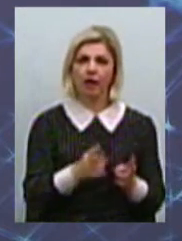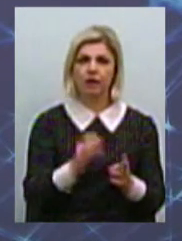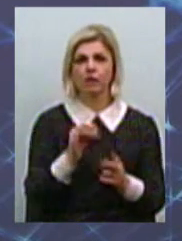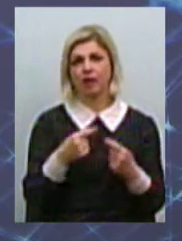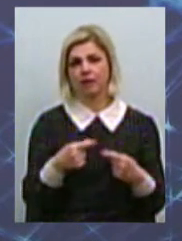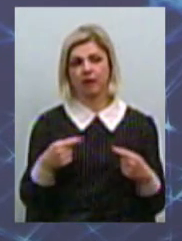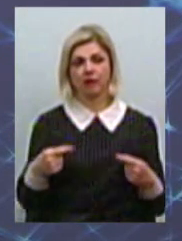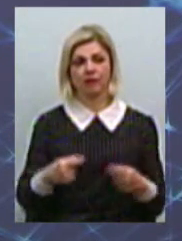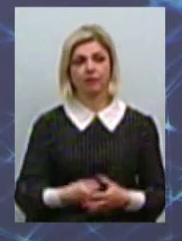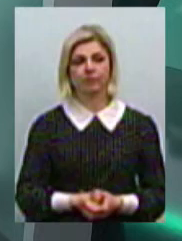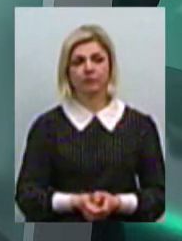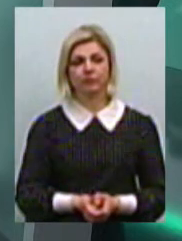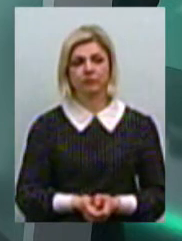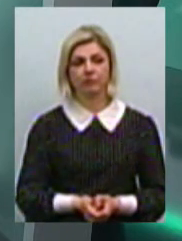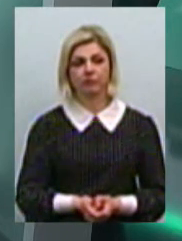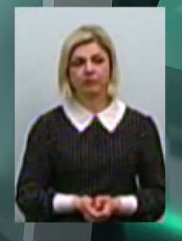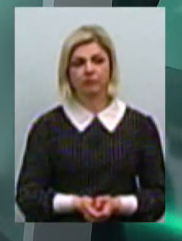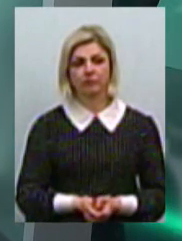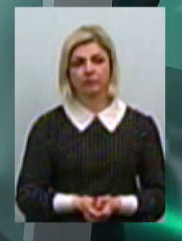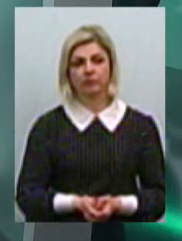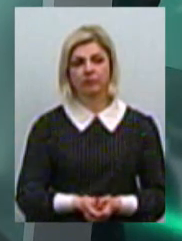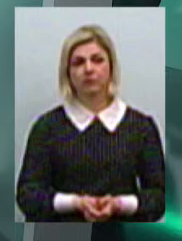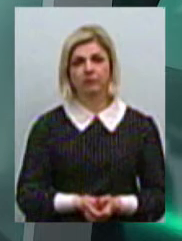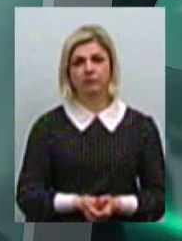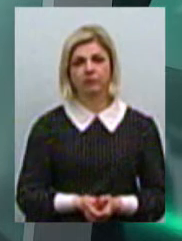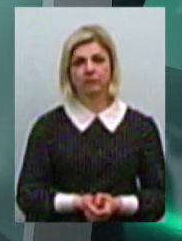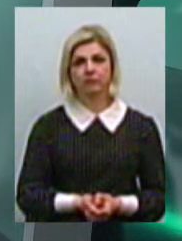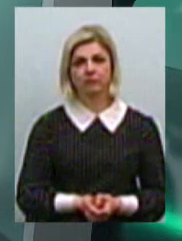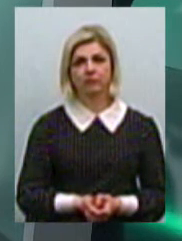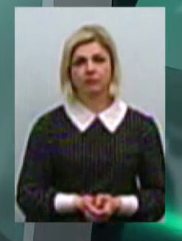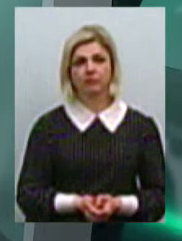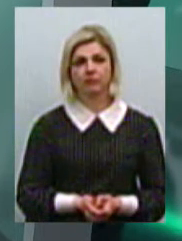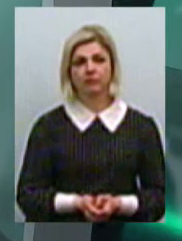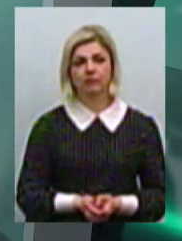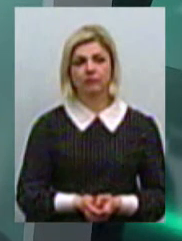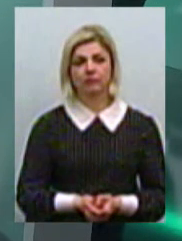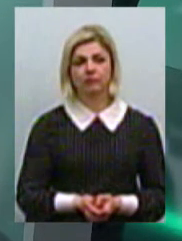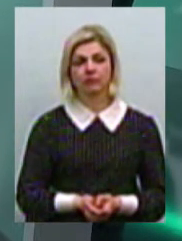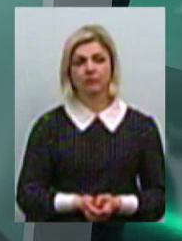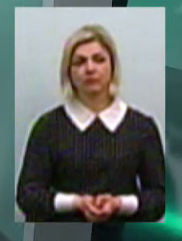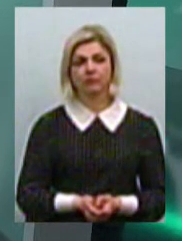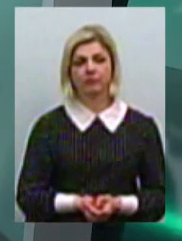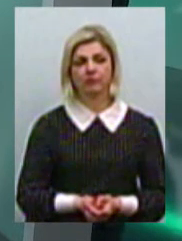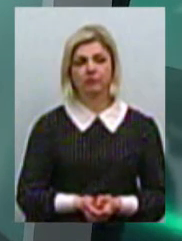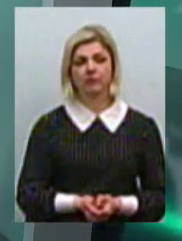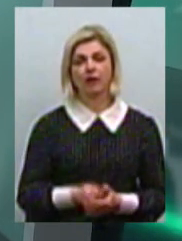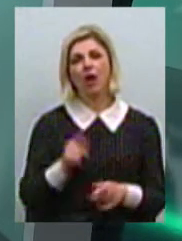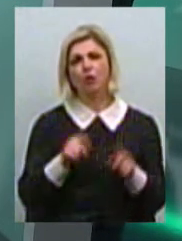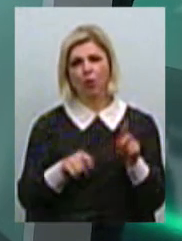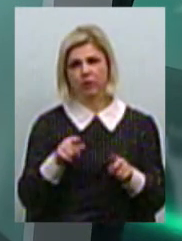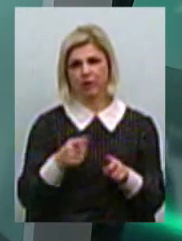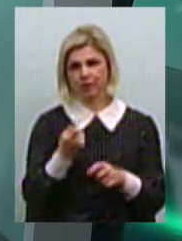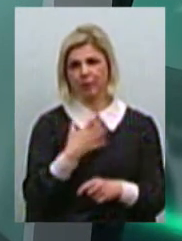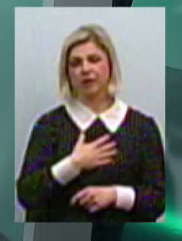далі. Ну, іноді, скажімо так, досада така,